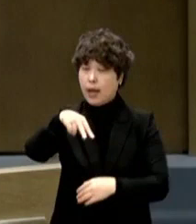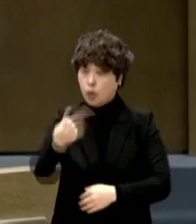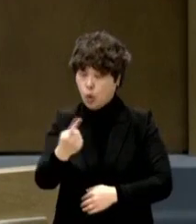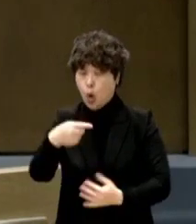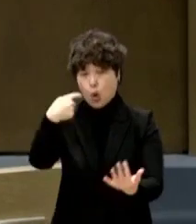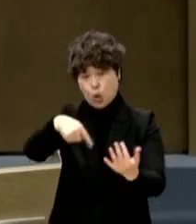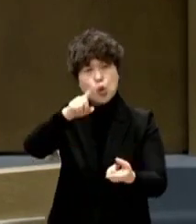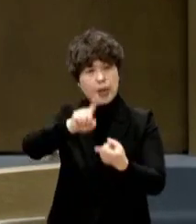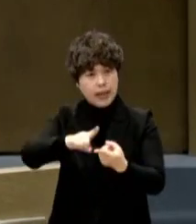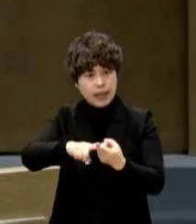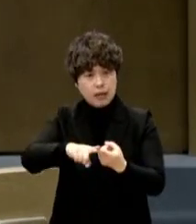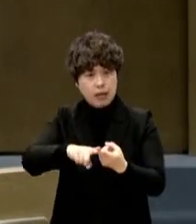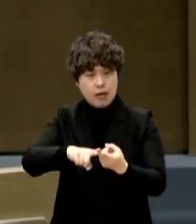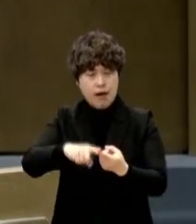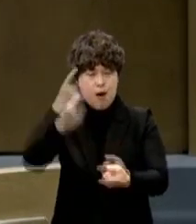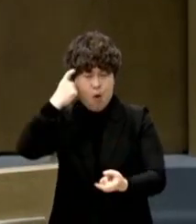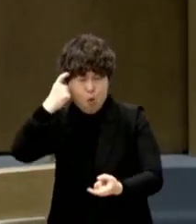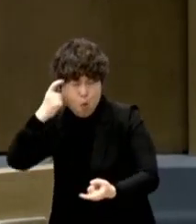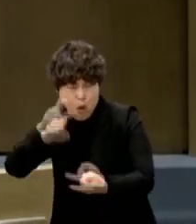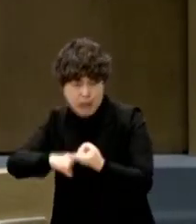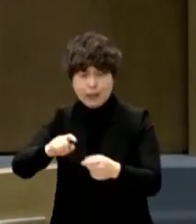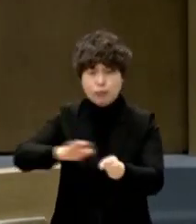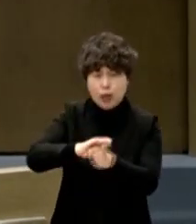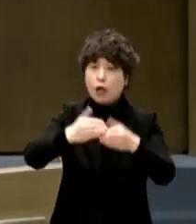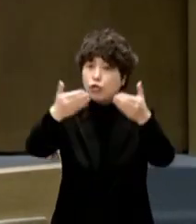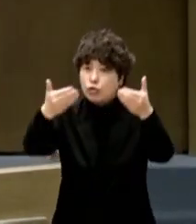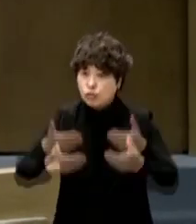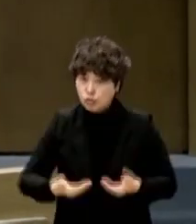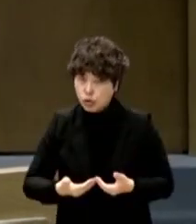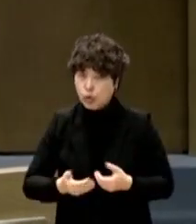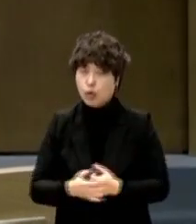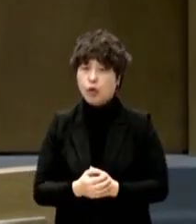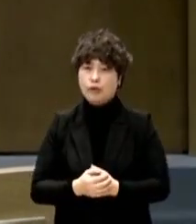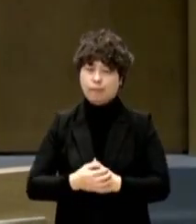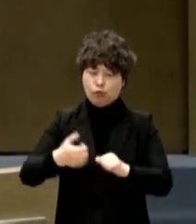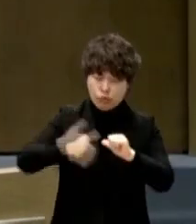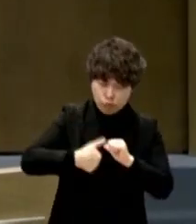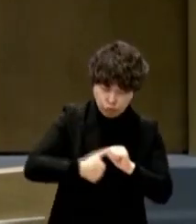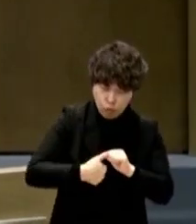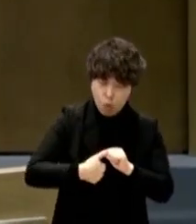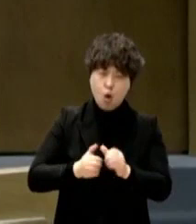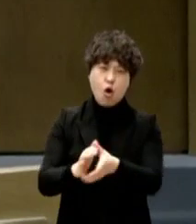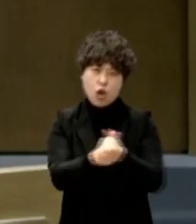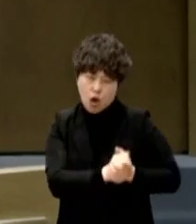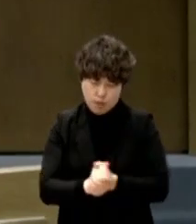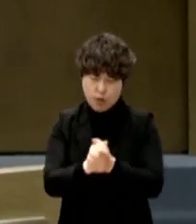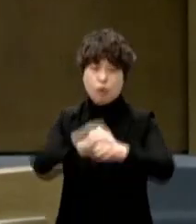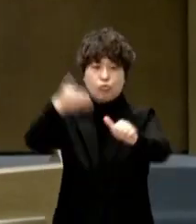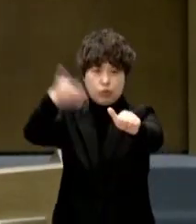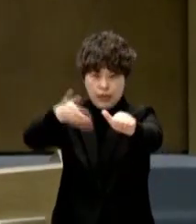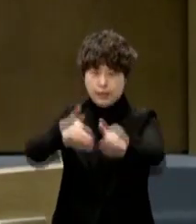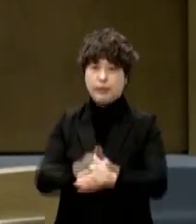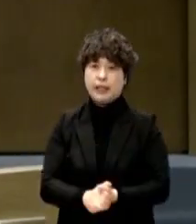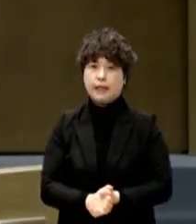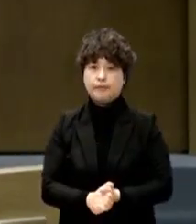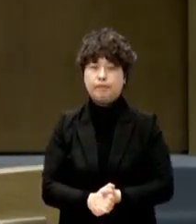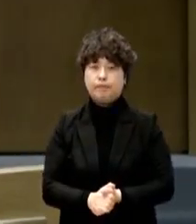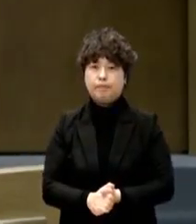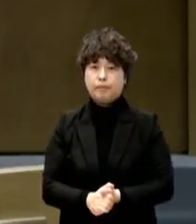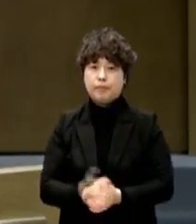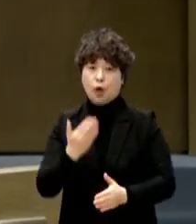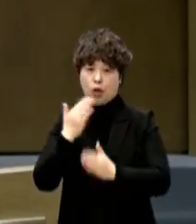경기교육에 대해 각별한 애정과 관심을 가져주시고 아낌없는 조언과 협력을 부탁드립니다.